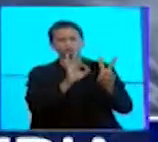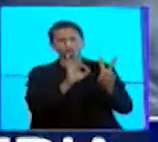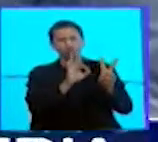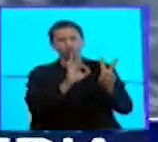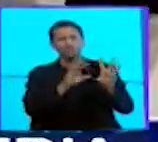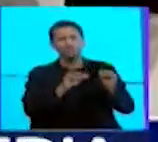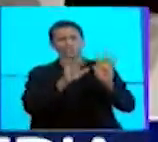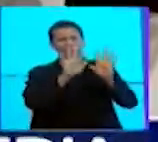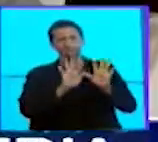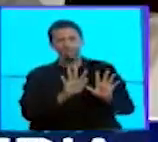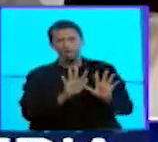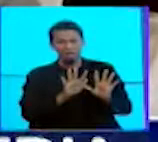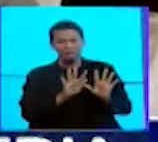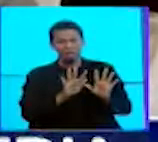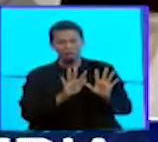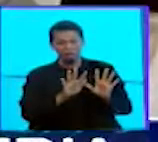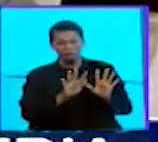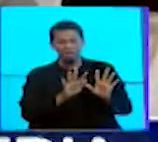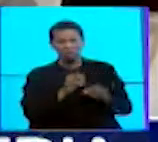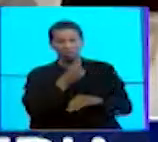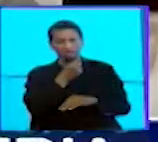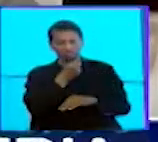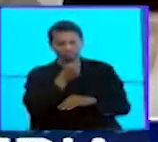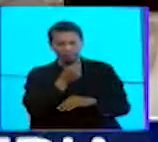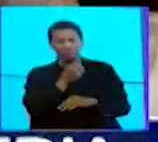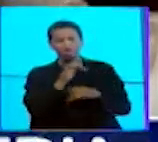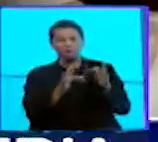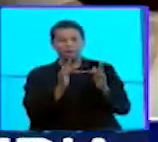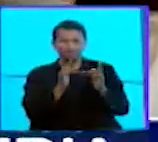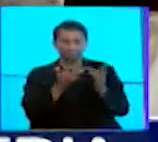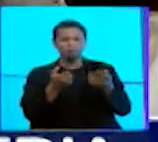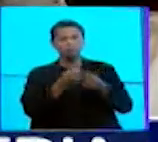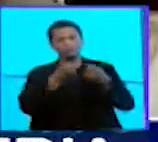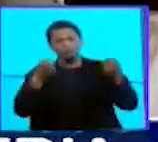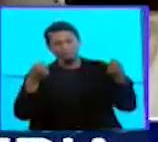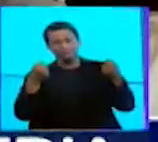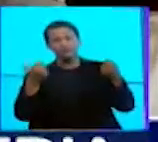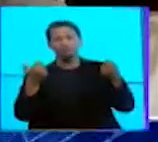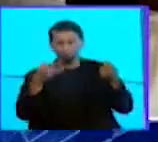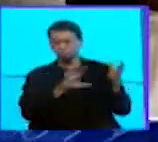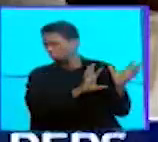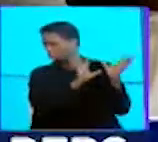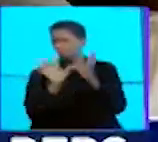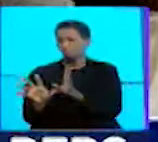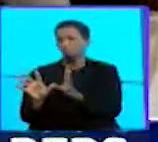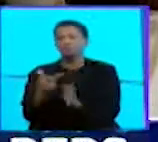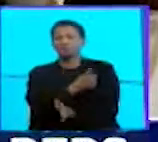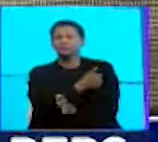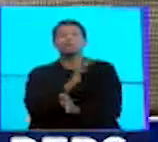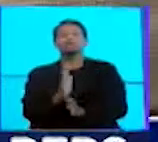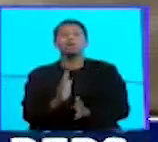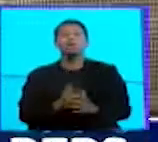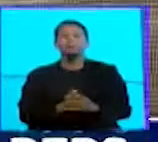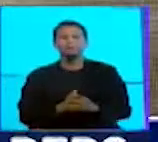televisi maupun dari media online maupun juga media cetak, yang sudah hadir di Gedung Balai Kota DKI Jakarta untuk menerima vaksin tahap